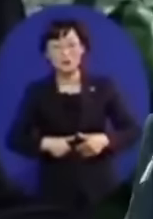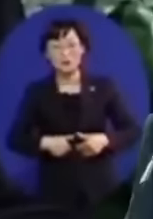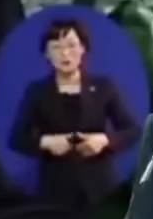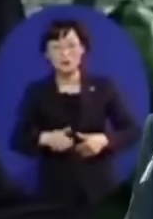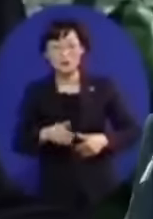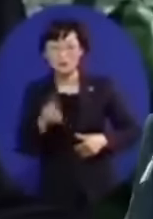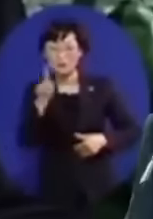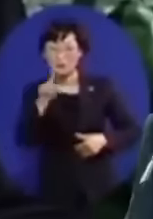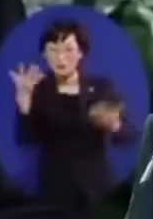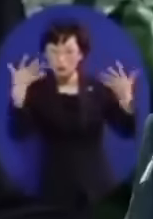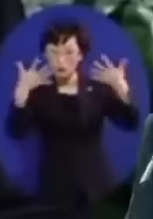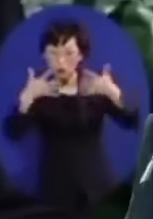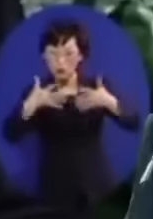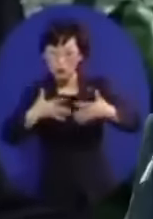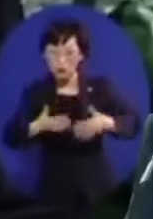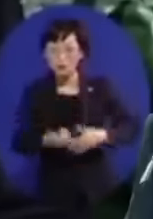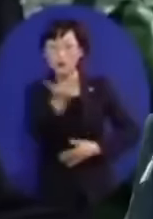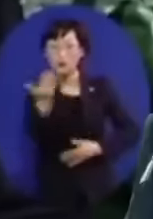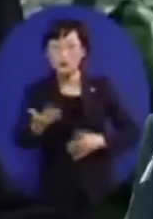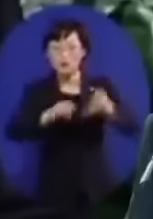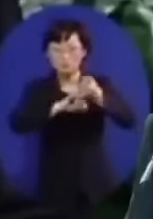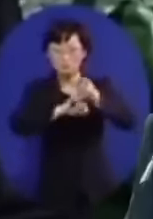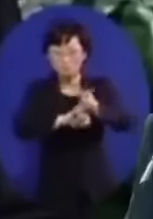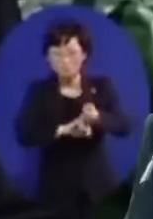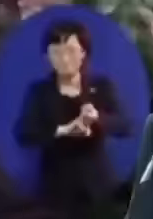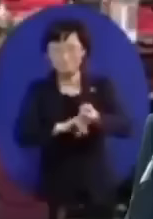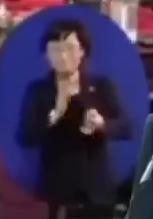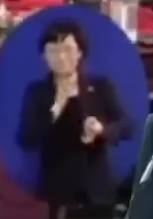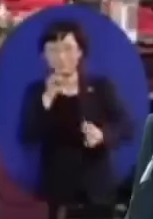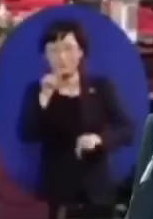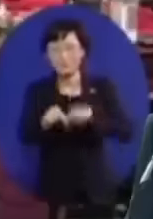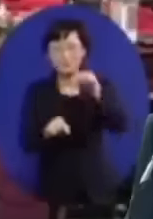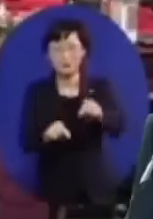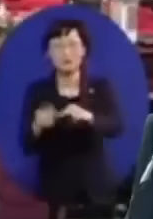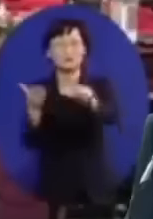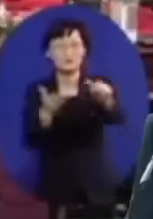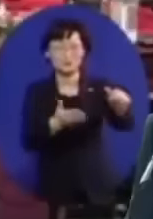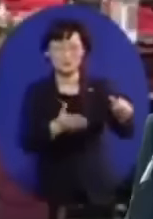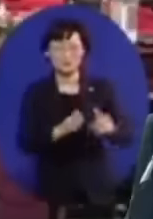이 조건을 여러분 반드시 실천하십시오.